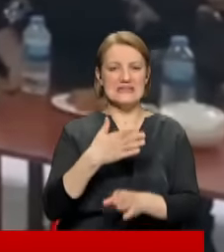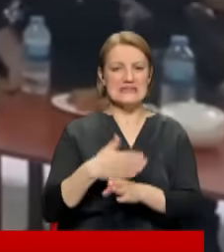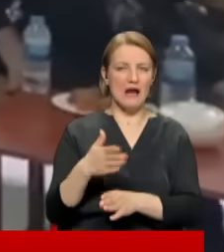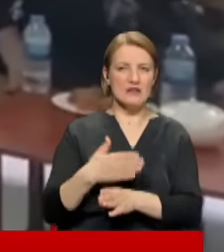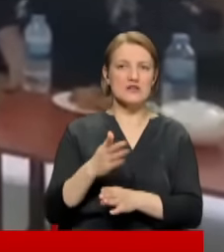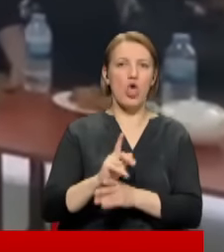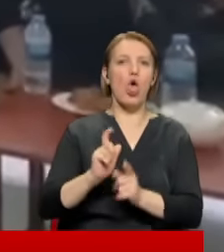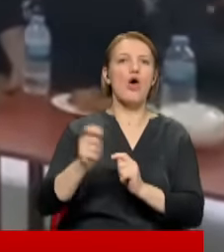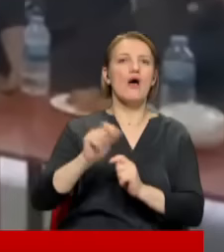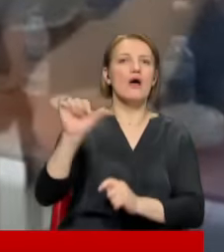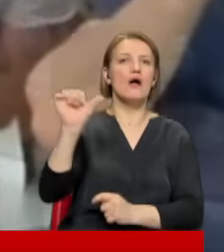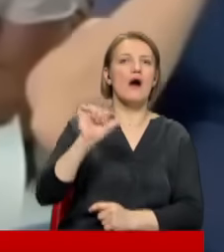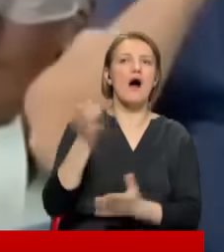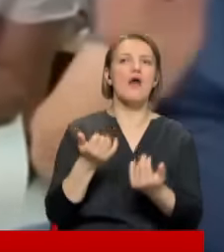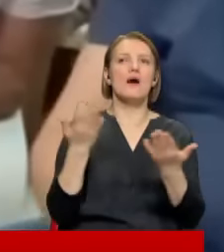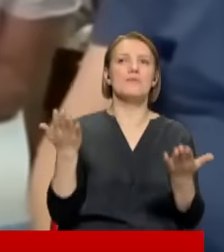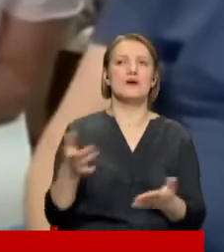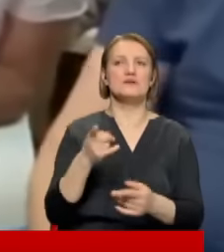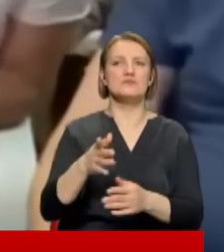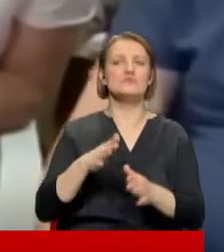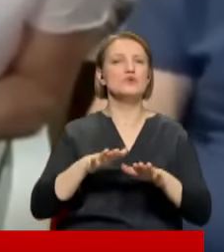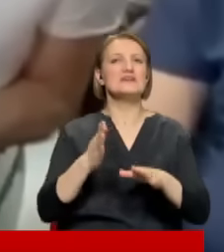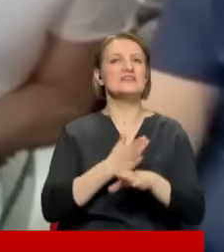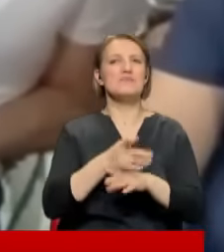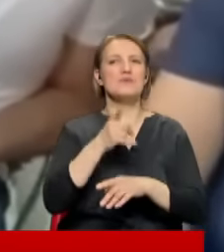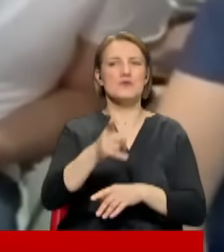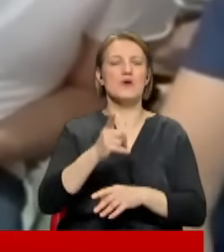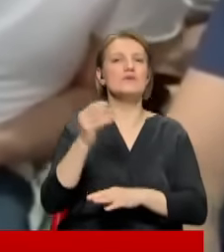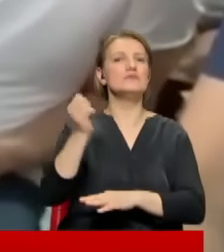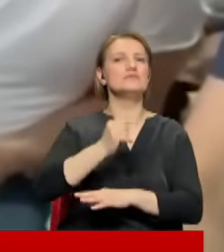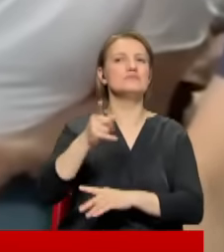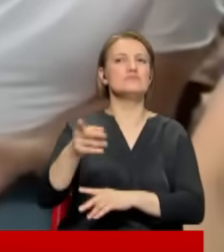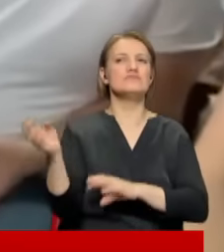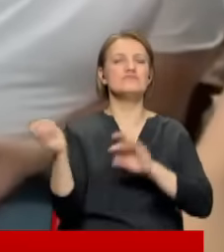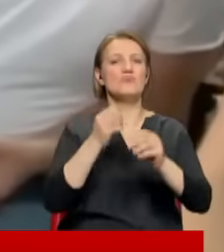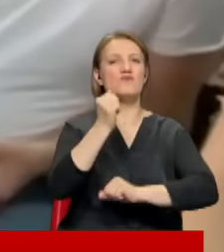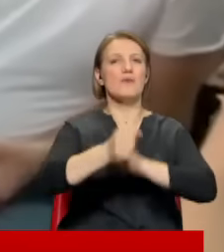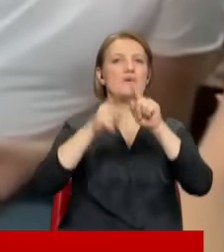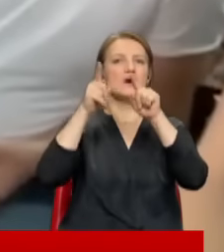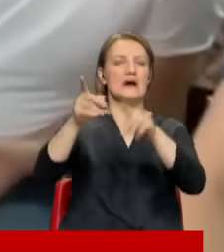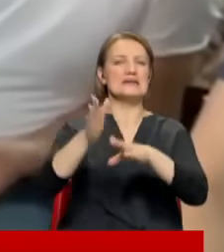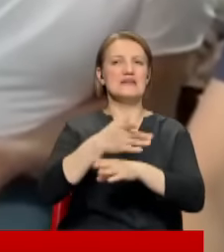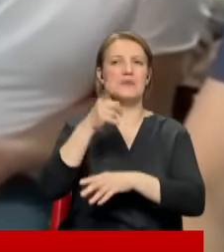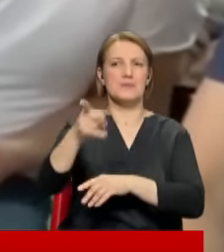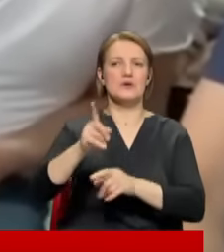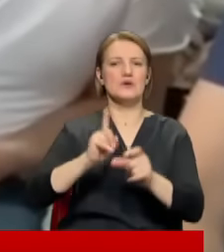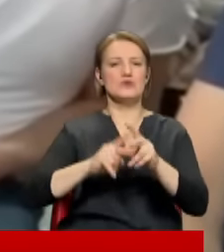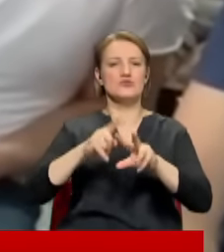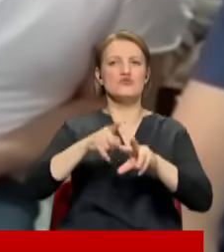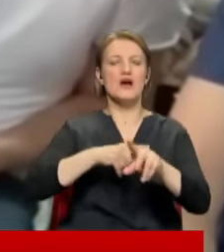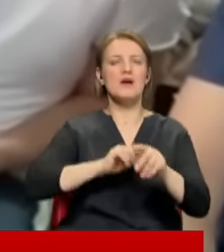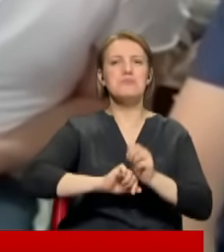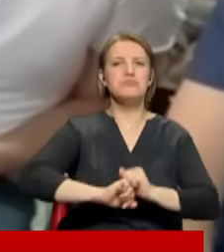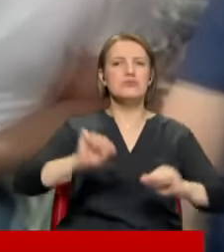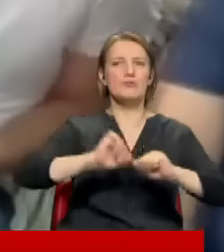taksidini ödeyemez, alamaz. Bu heyelana sebep o harfiyattır. O fabrikadır. O çayda atılan